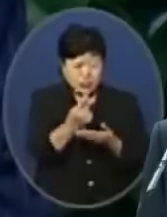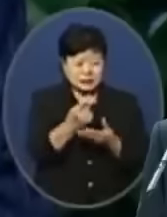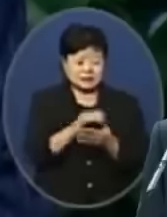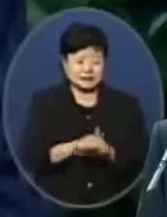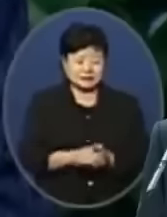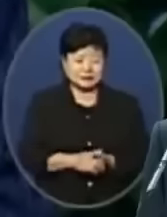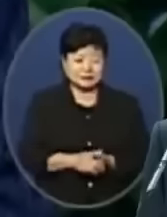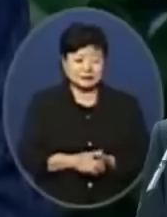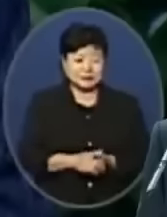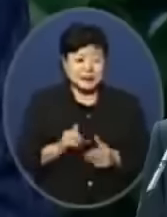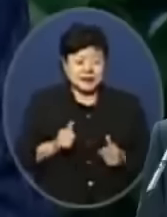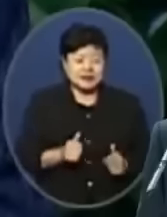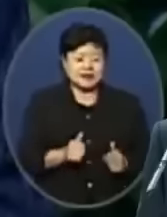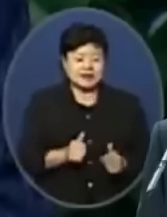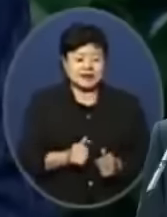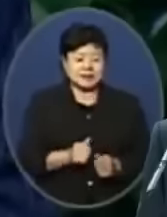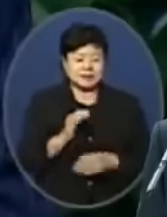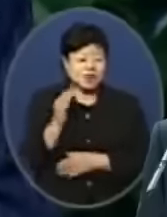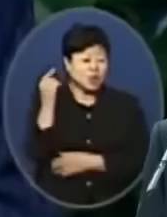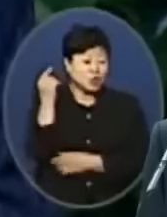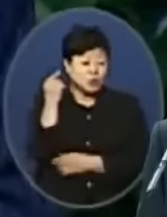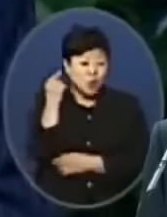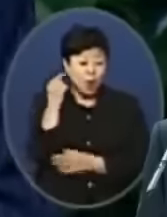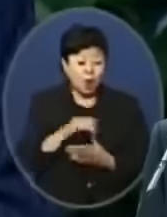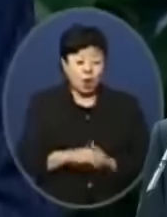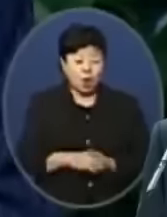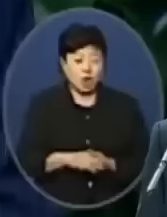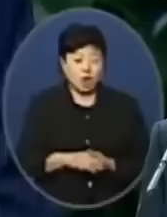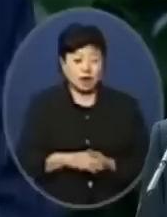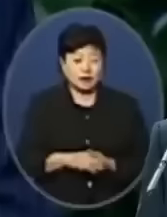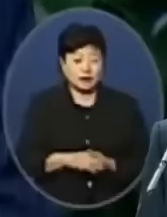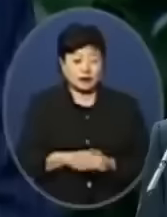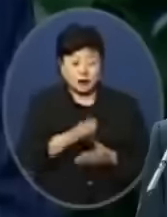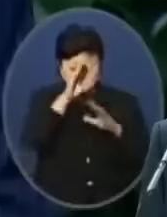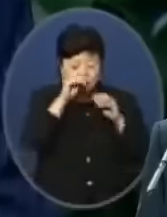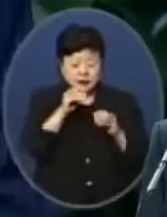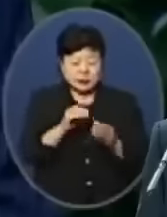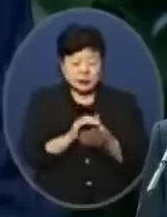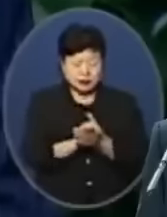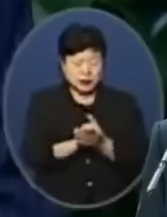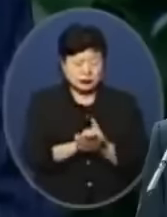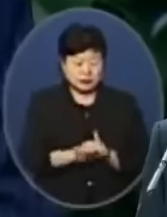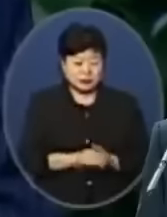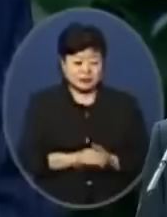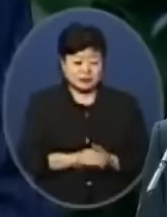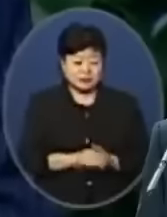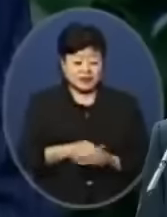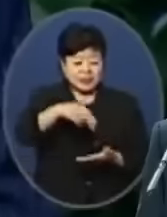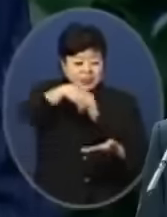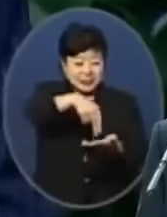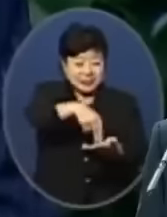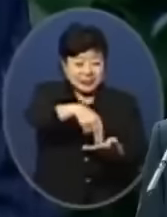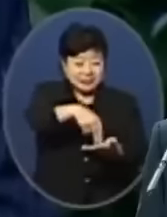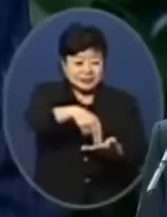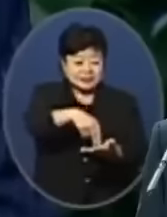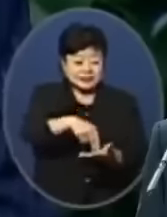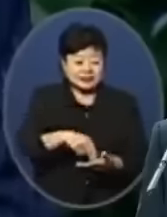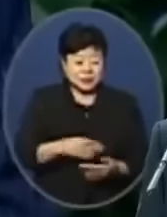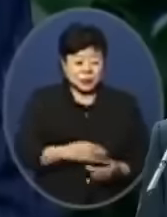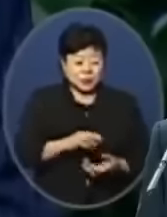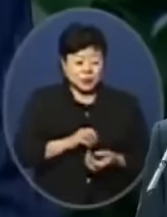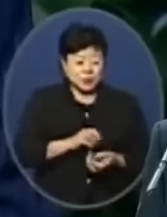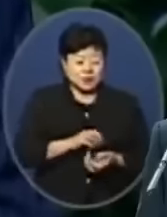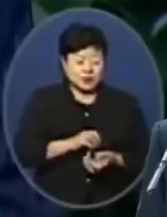와서 열심히 제 설교를 듣고 제가 병자변 기도를 하는데 일어나서 위에다 손을